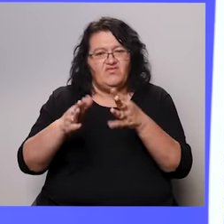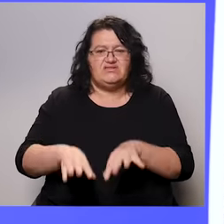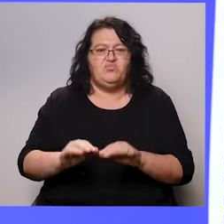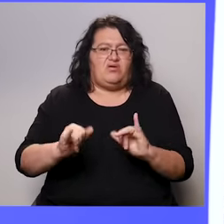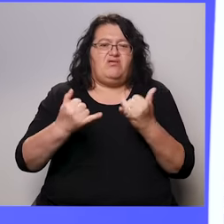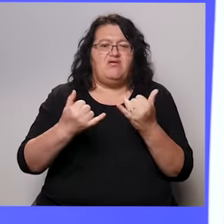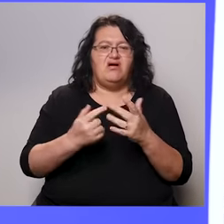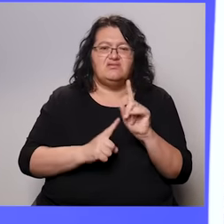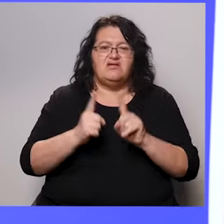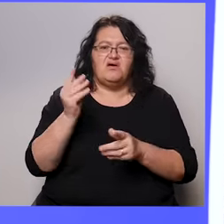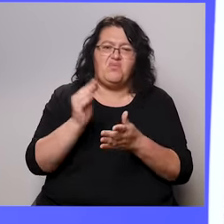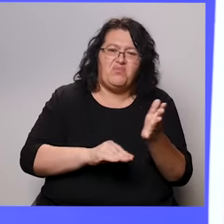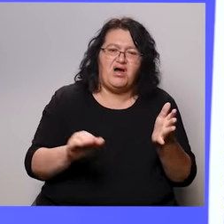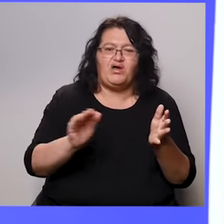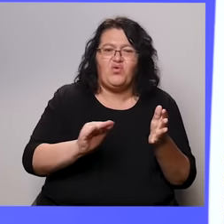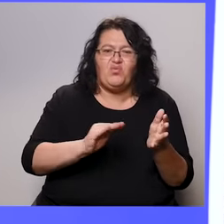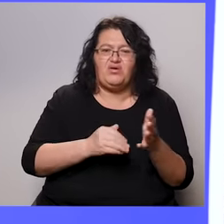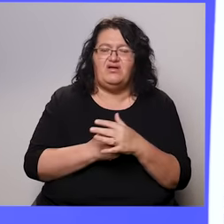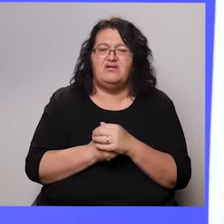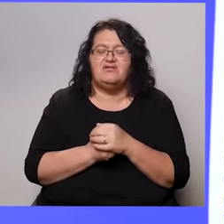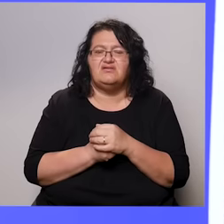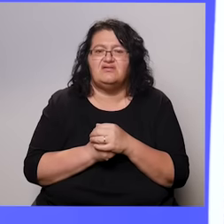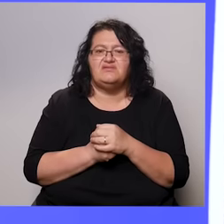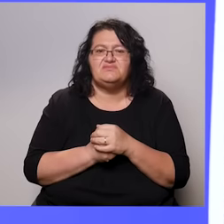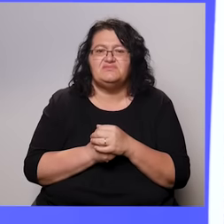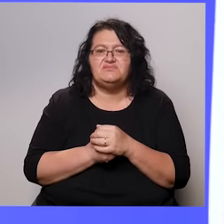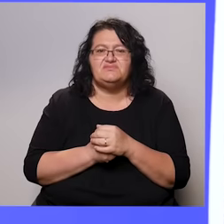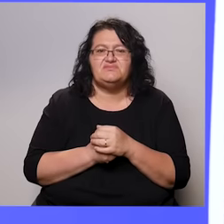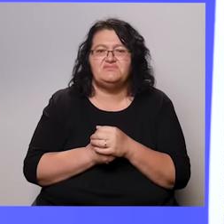pierd dacă vom mai avea o altă sarcină.